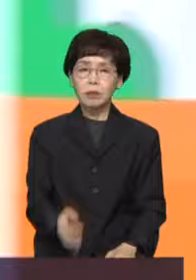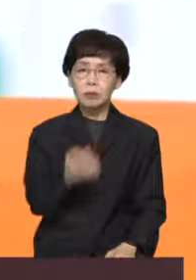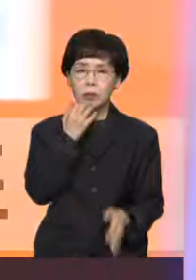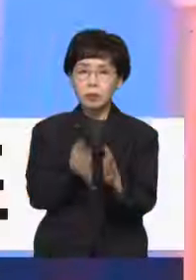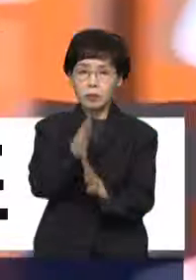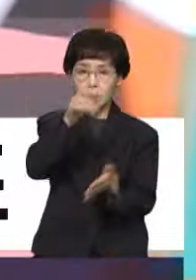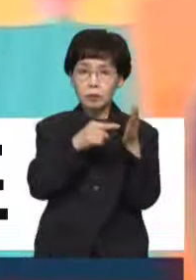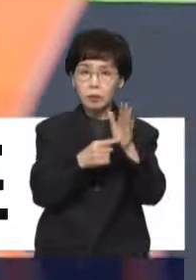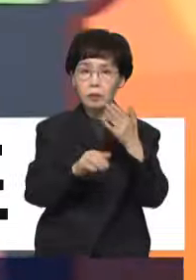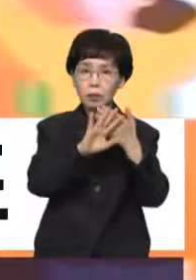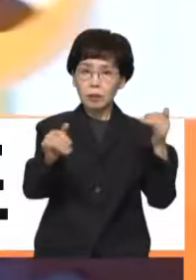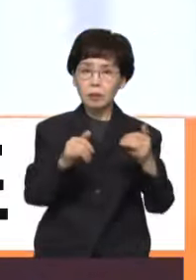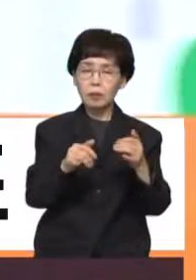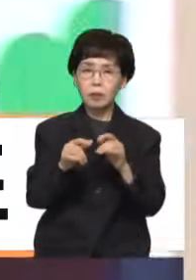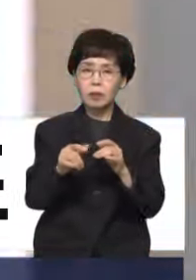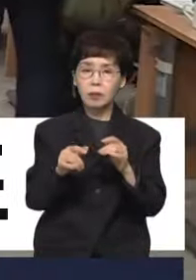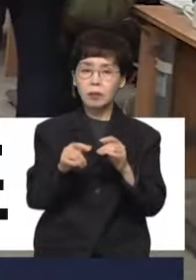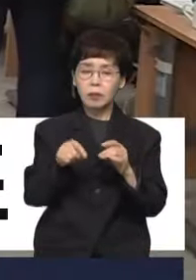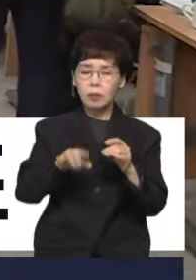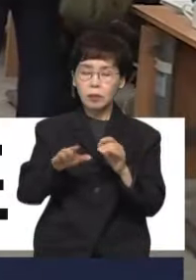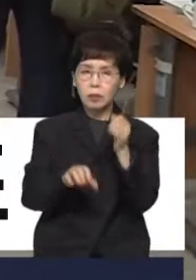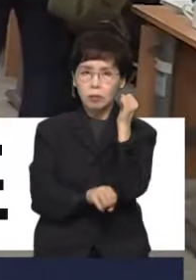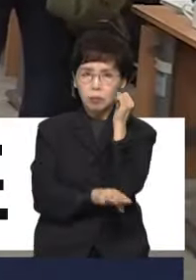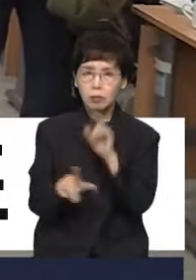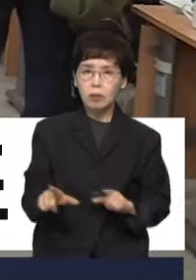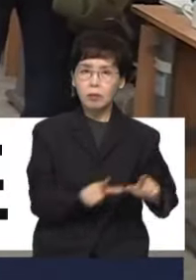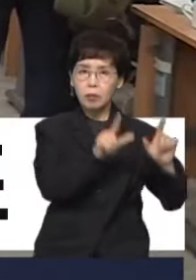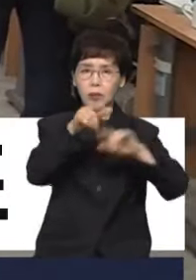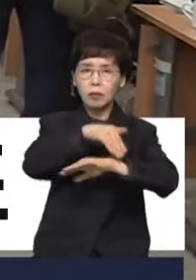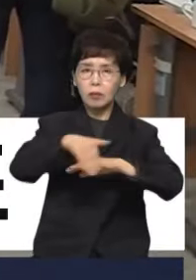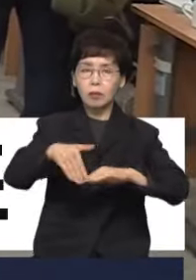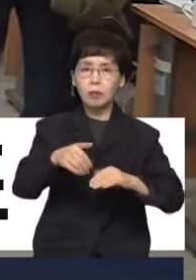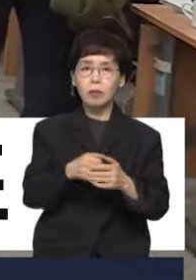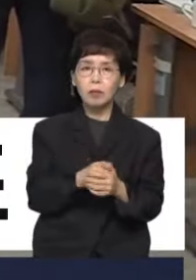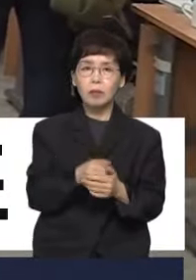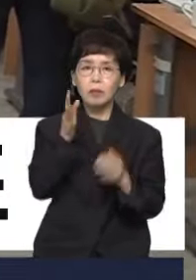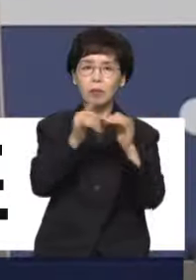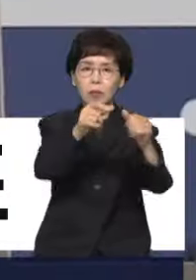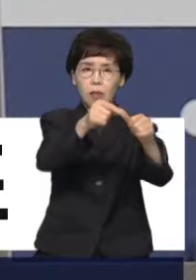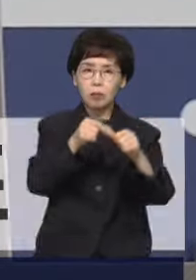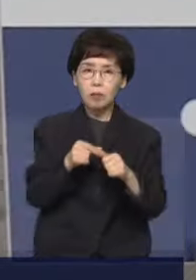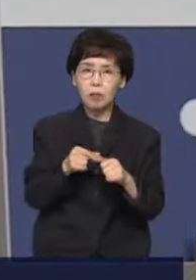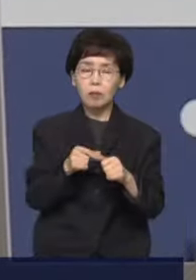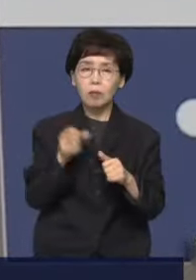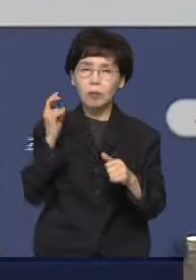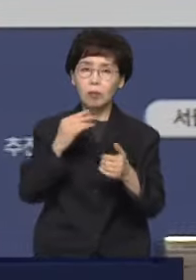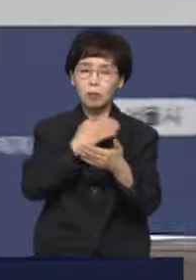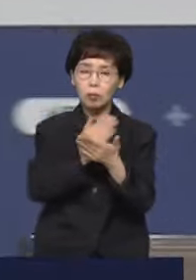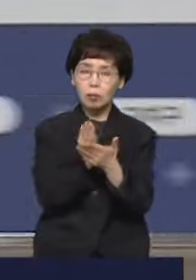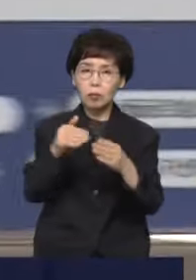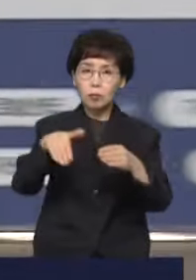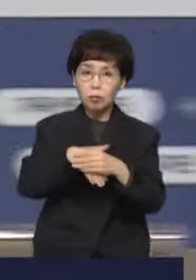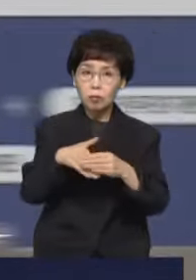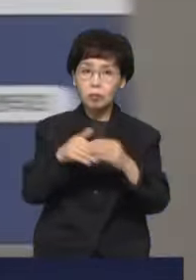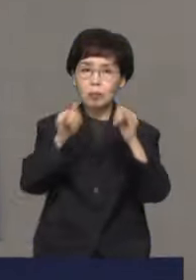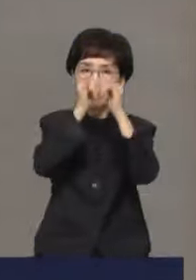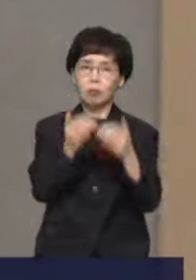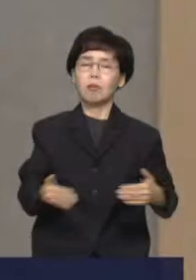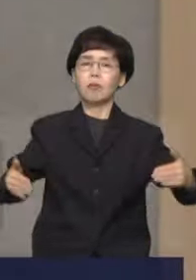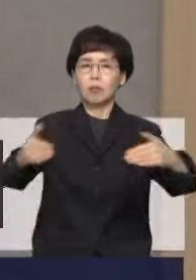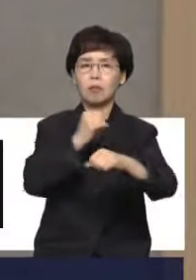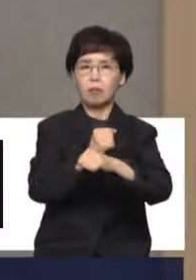서울시가 발표한 외국인 주민 정책 마스터 플랜의 핵심은 우수 인재를 유치하고 포용적인 다문화 사회를 조성하는 겁니다. 우선